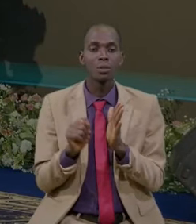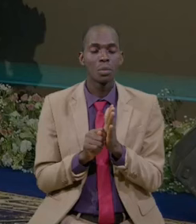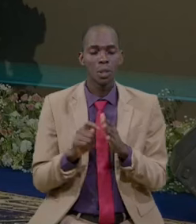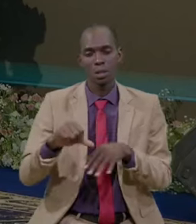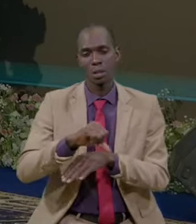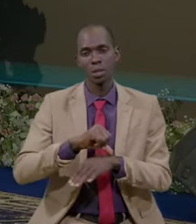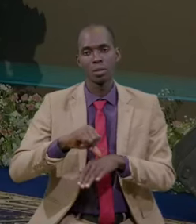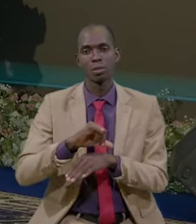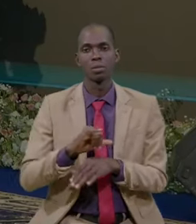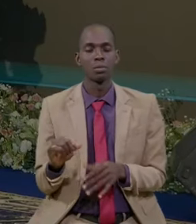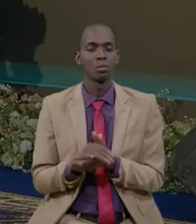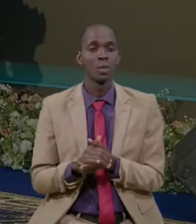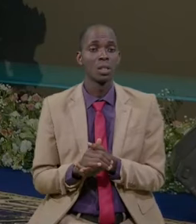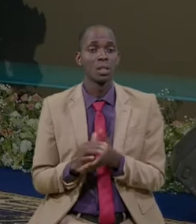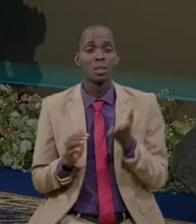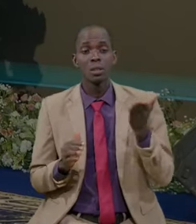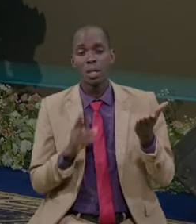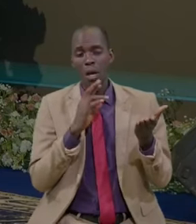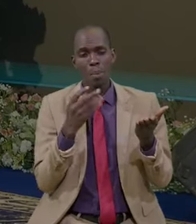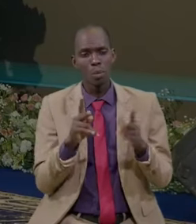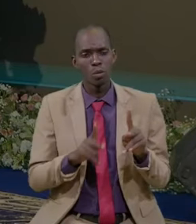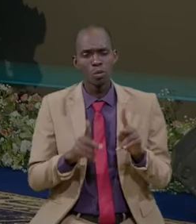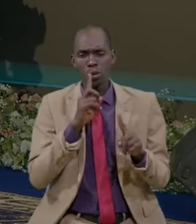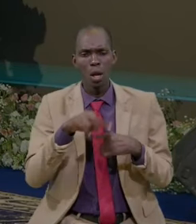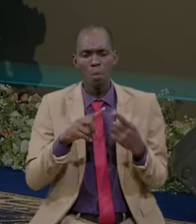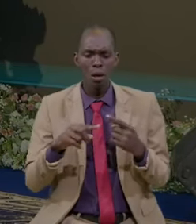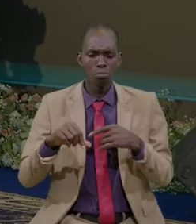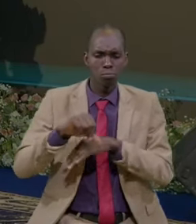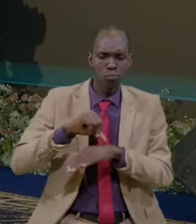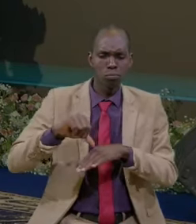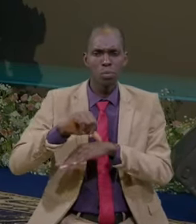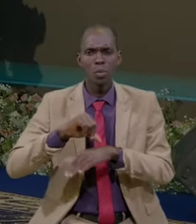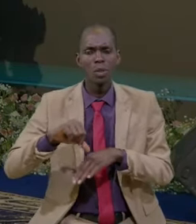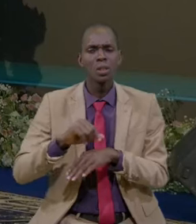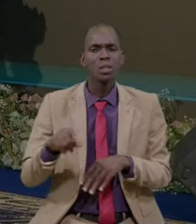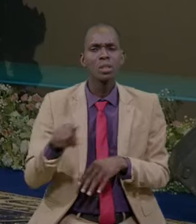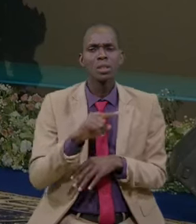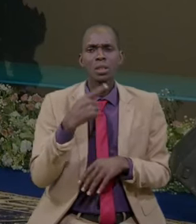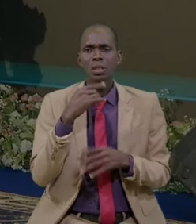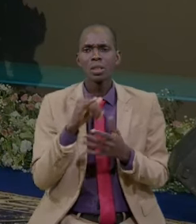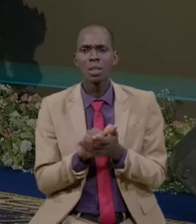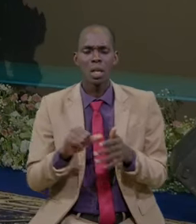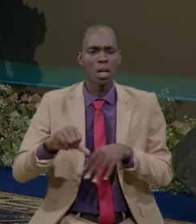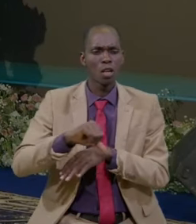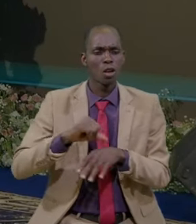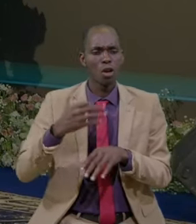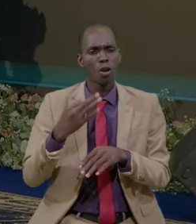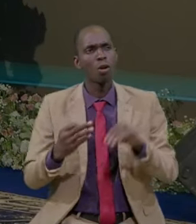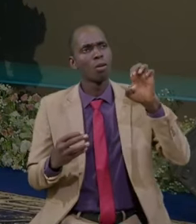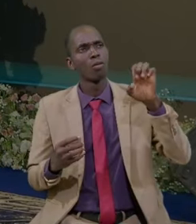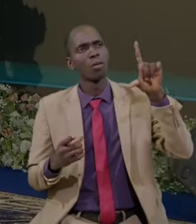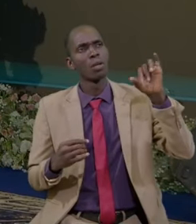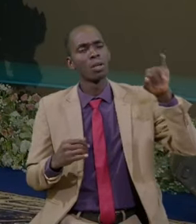Il y a plusieurs personnes, quand on dit onction, onction, onction, ils disent, l'onction d'Élie, oh viens sur moi, non, non,